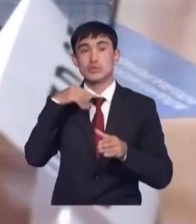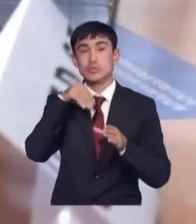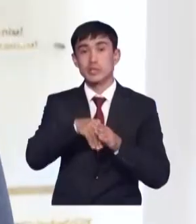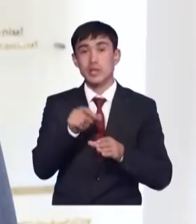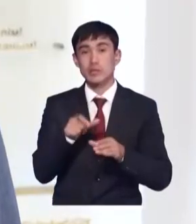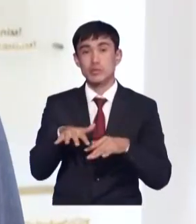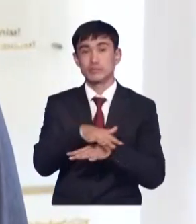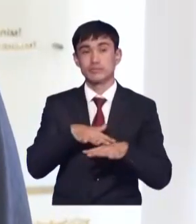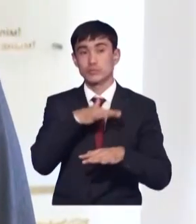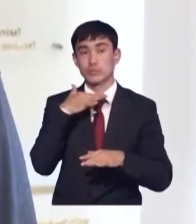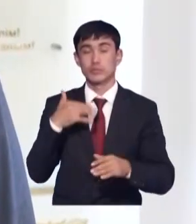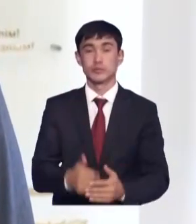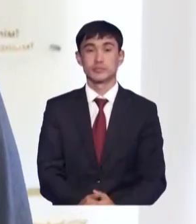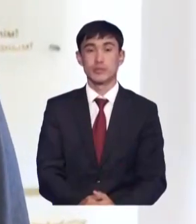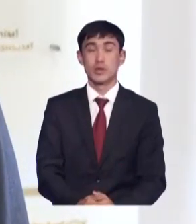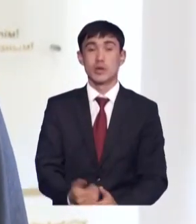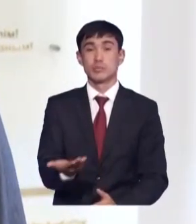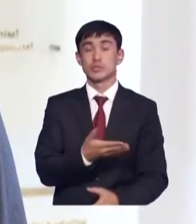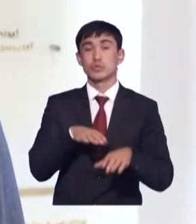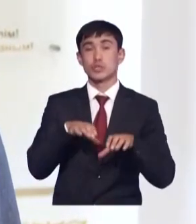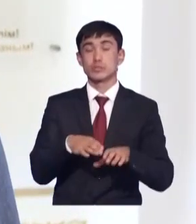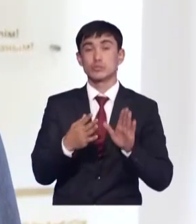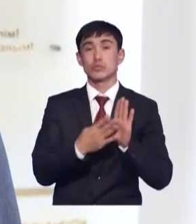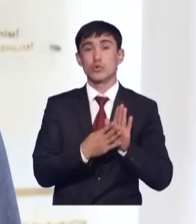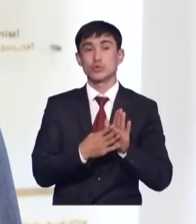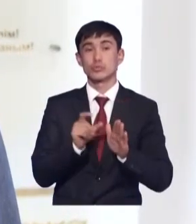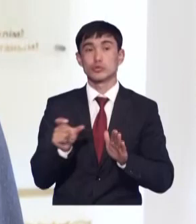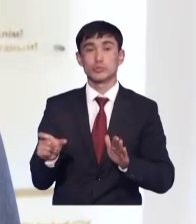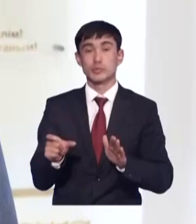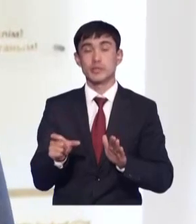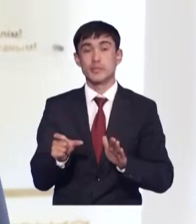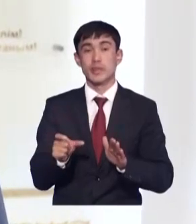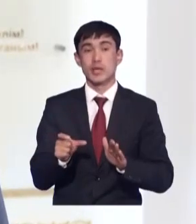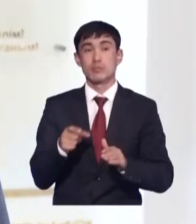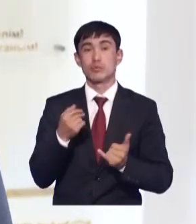көп. Учаскемізде 9 мүшемізбен бүгін